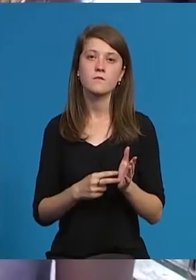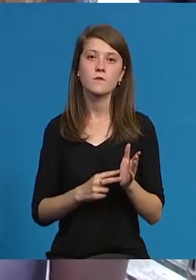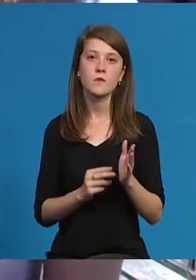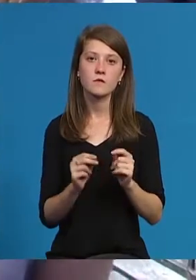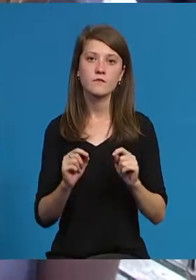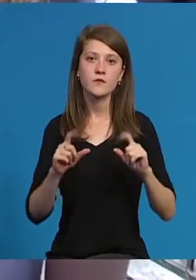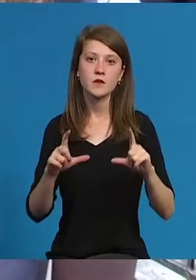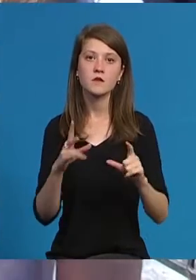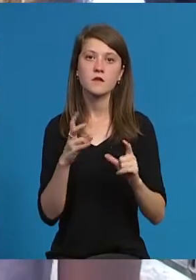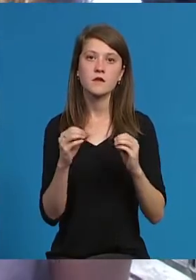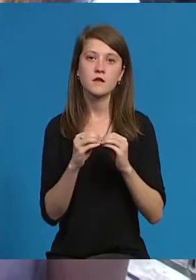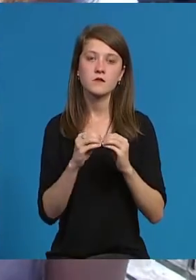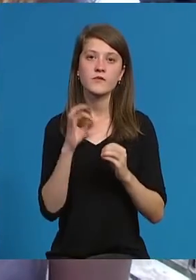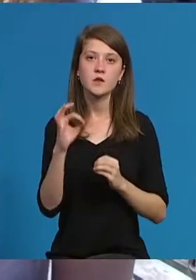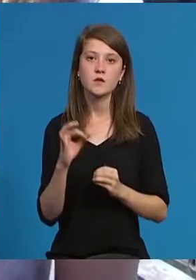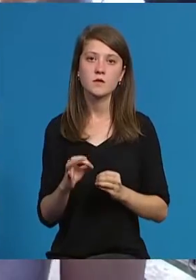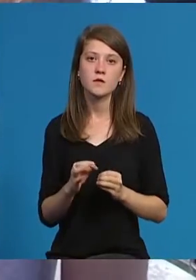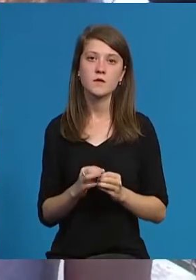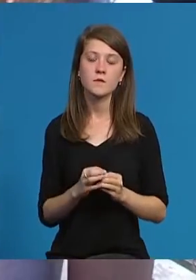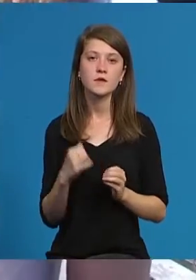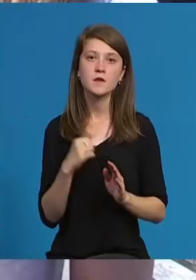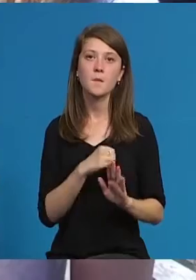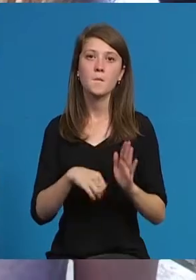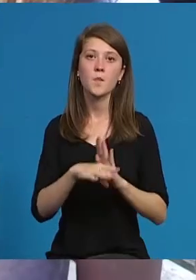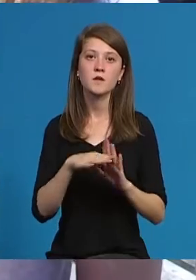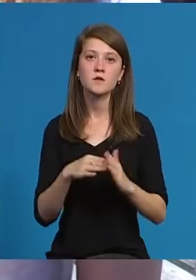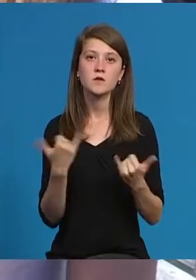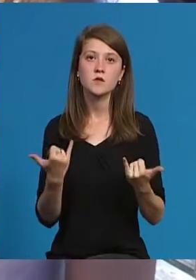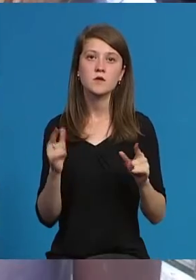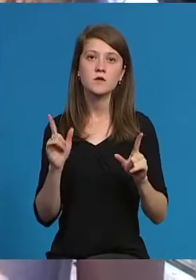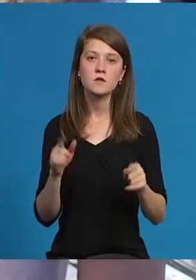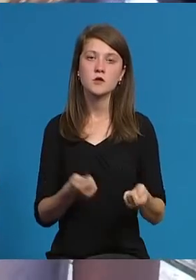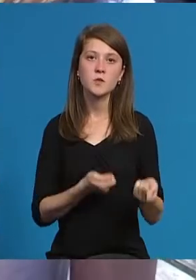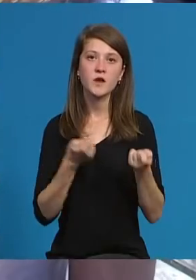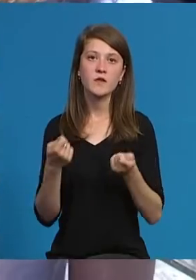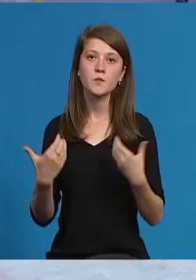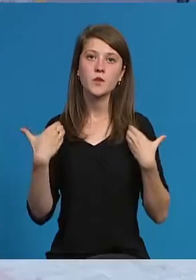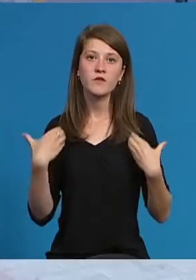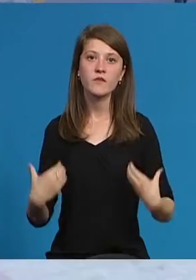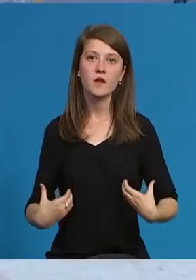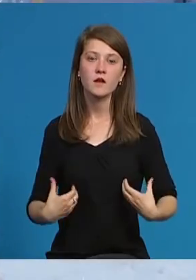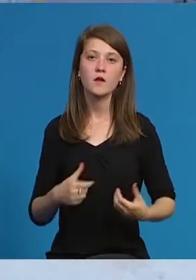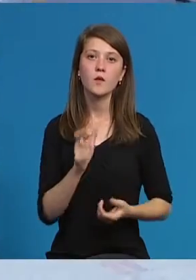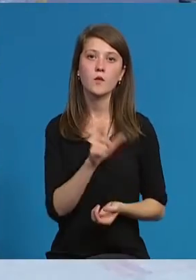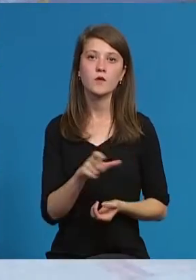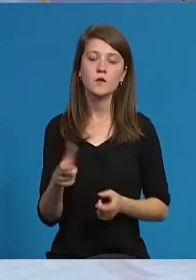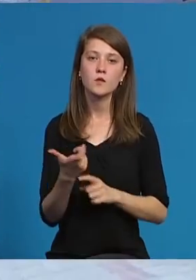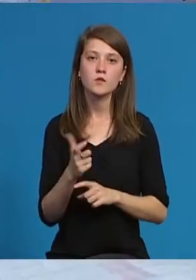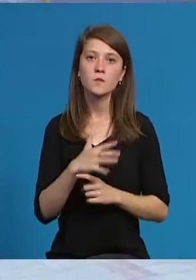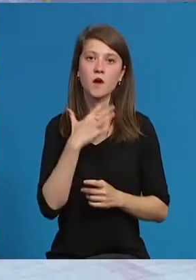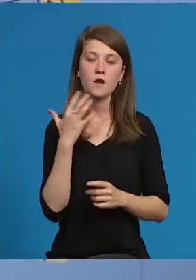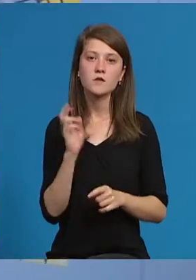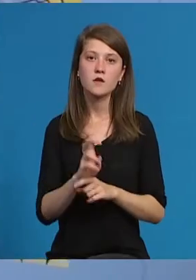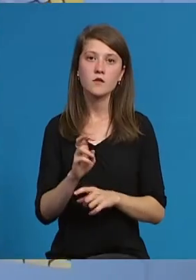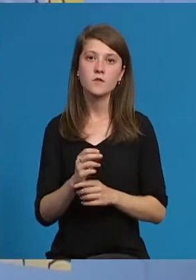на 10% максимально. Сьогодні також привезли портфелі, людей багато